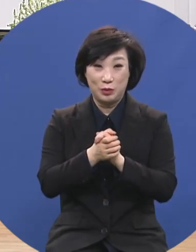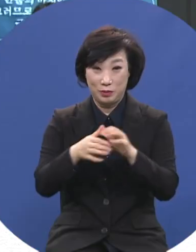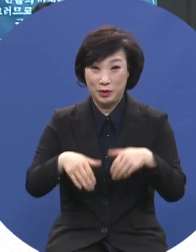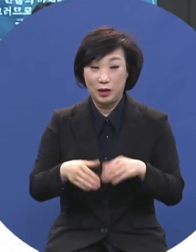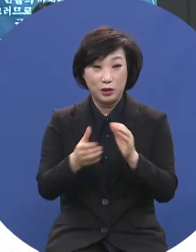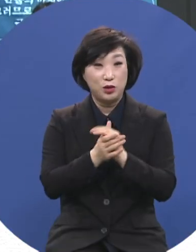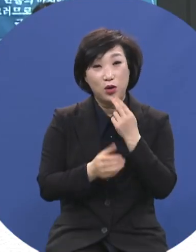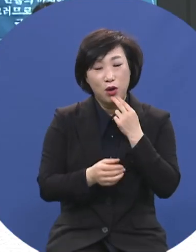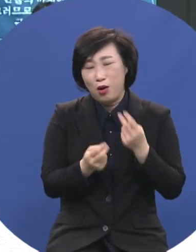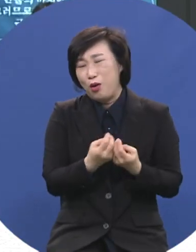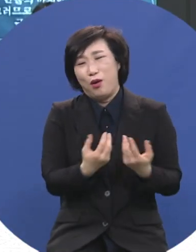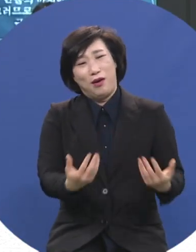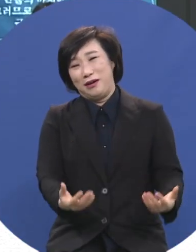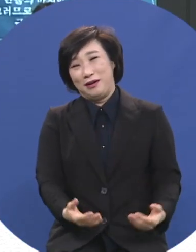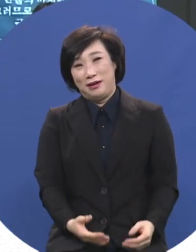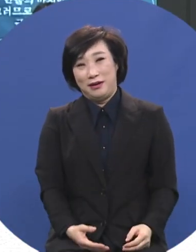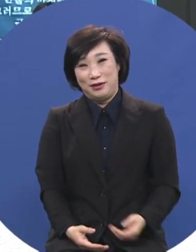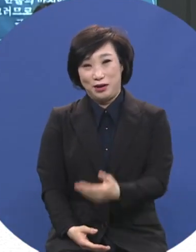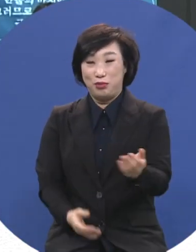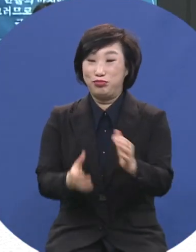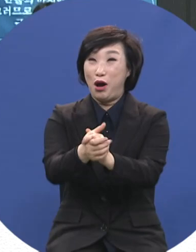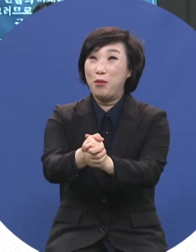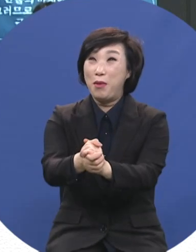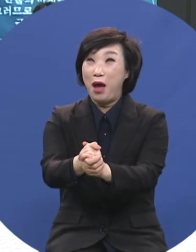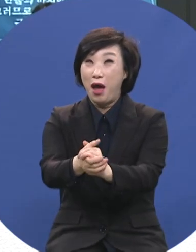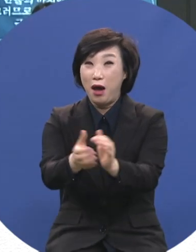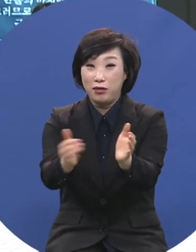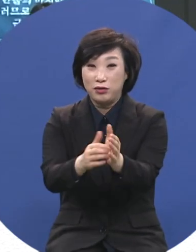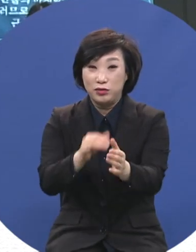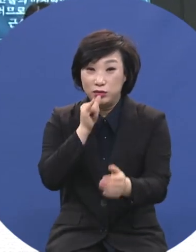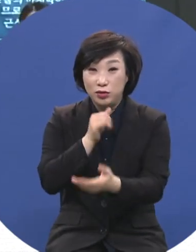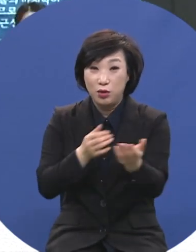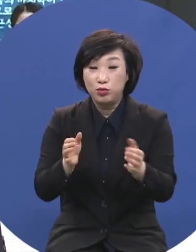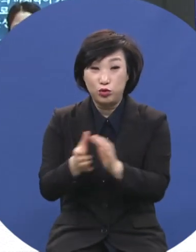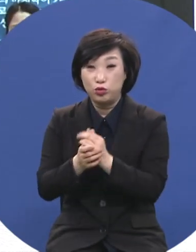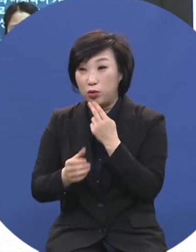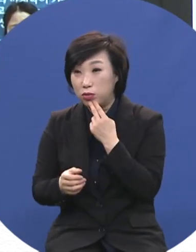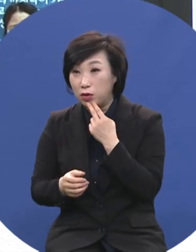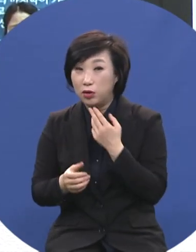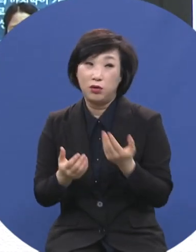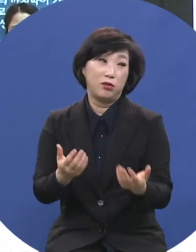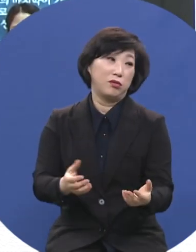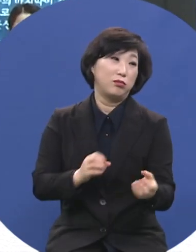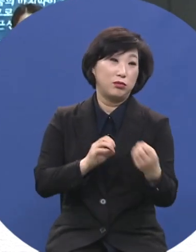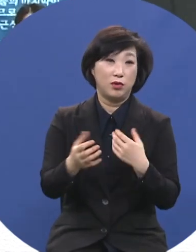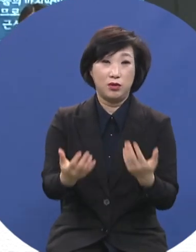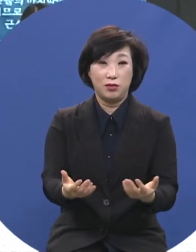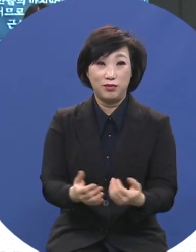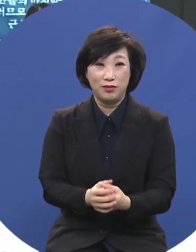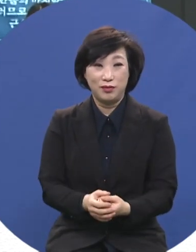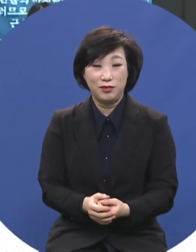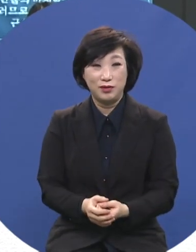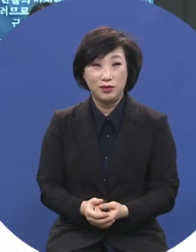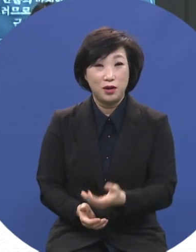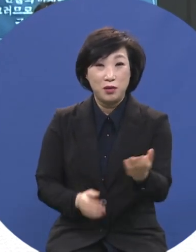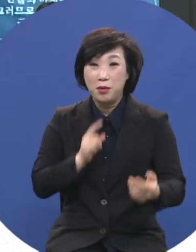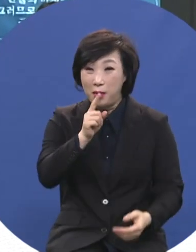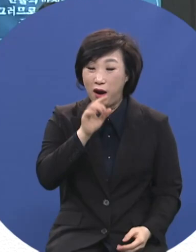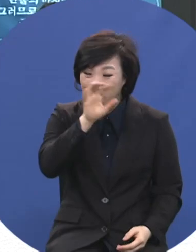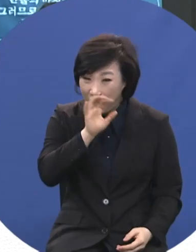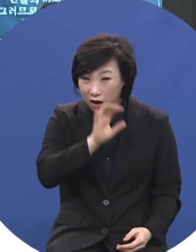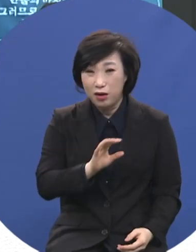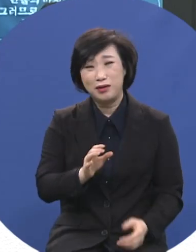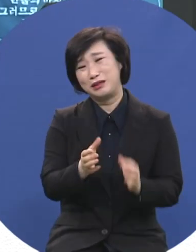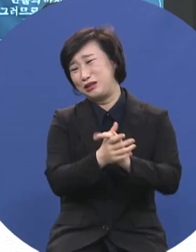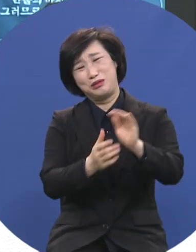기도 하나만 아멘 하면 무려 기도하는 거 무슨 의미가 있어? 흥을대는 건 기도하냐?